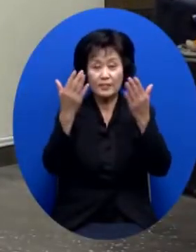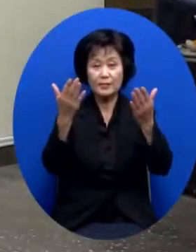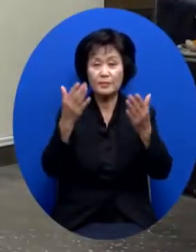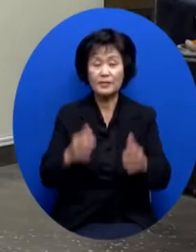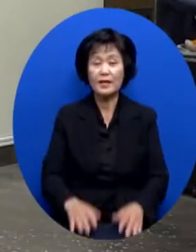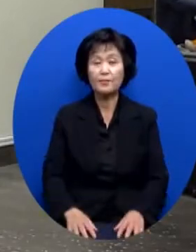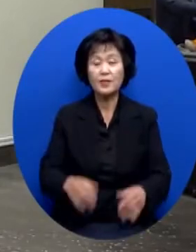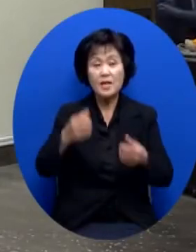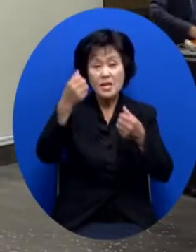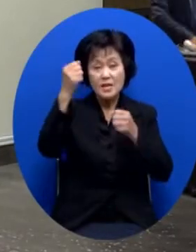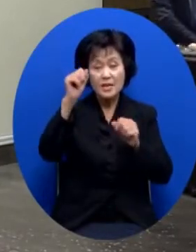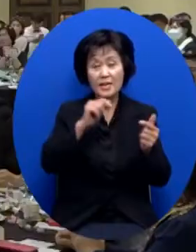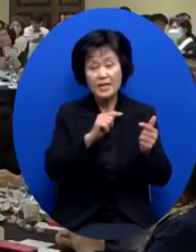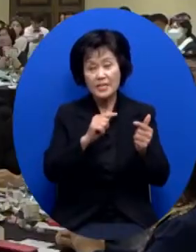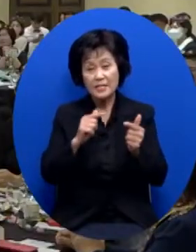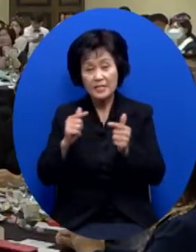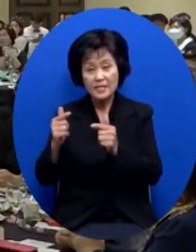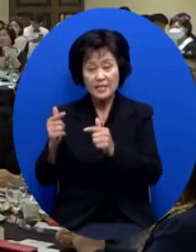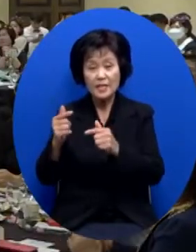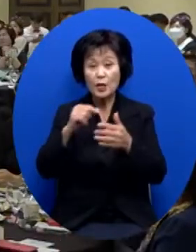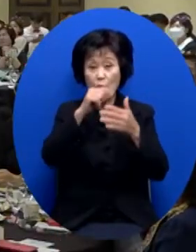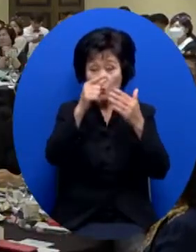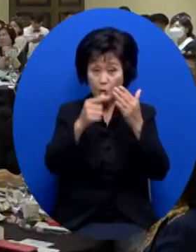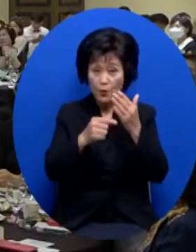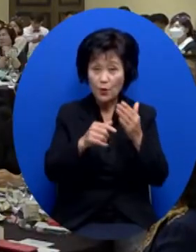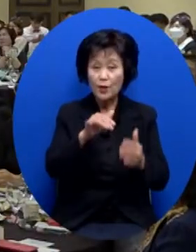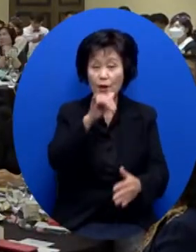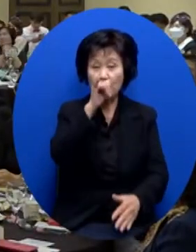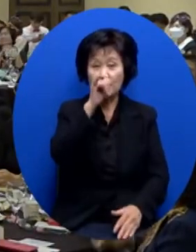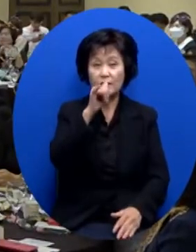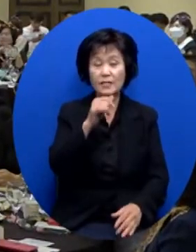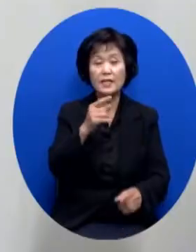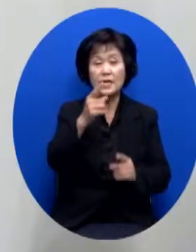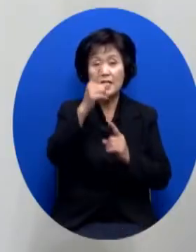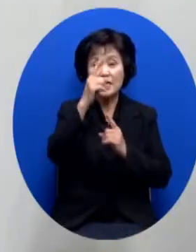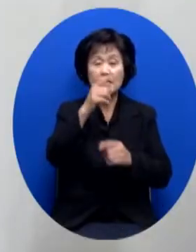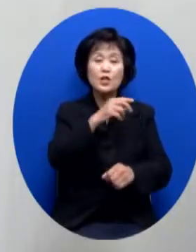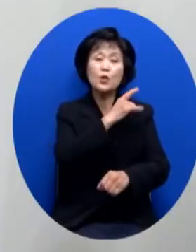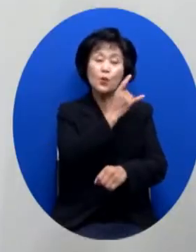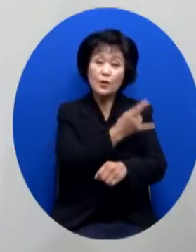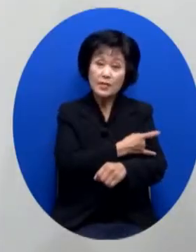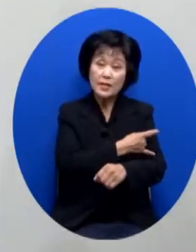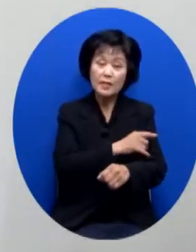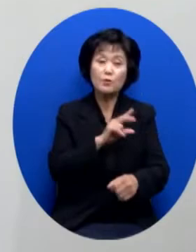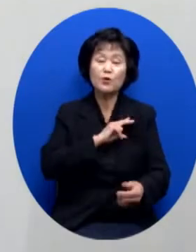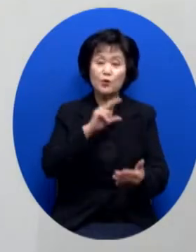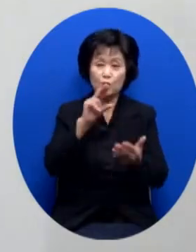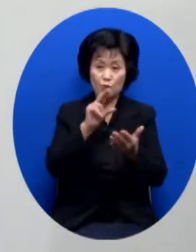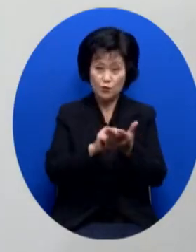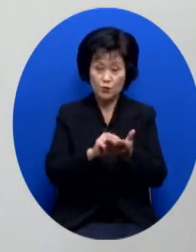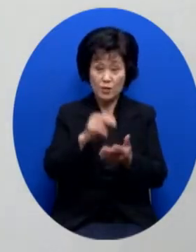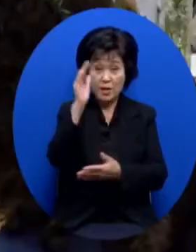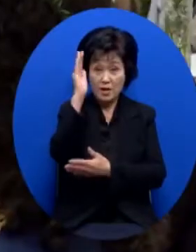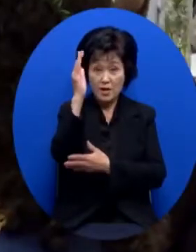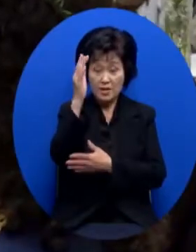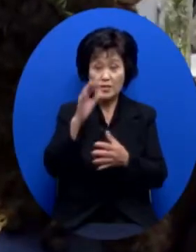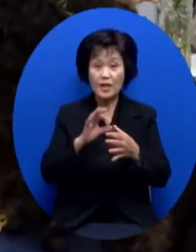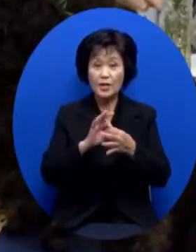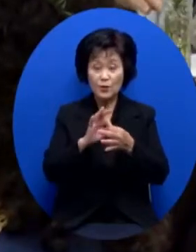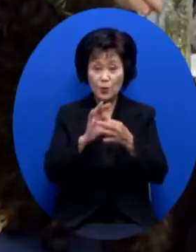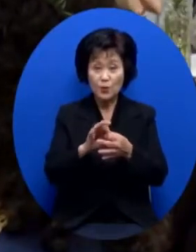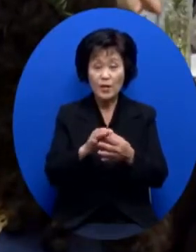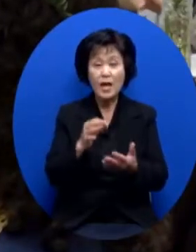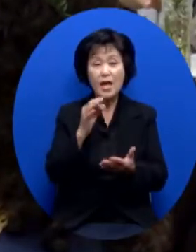클래식 앙상블 공연에 이어 순천광양지방장 임희양 권사는 주제 강의를 통해 와이즈맨의 목적과 가치 추구를